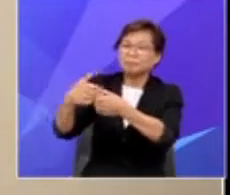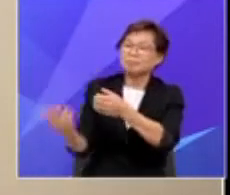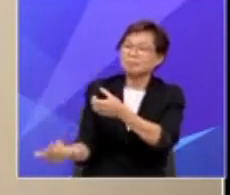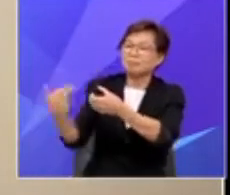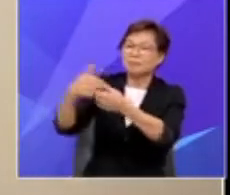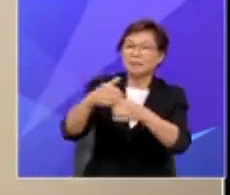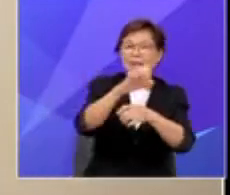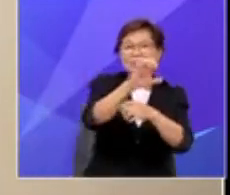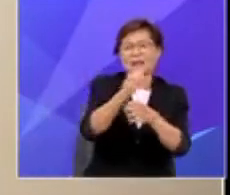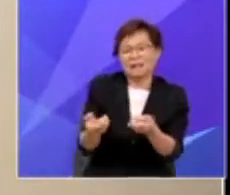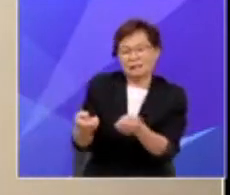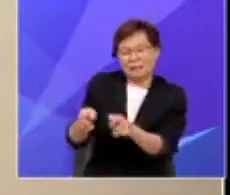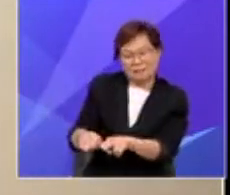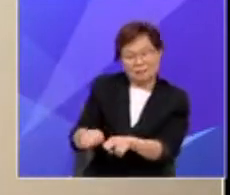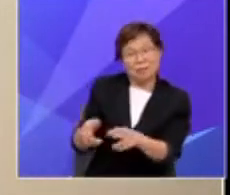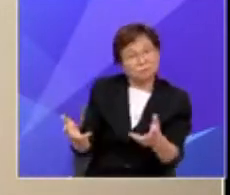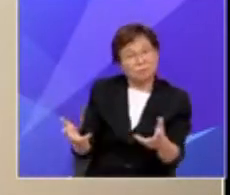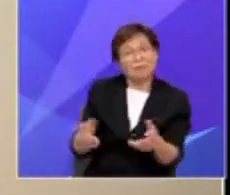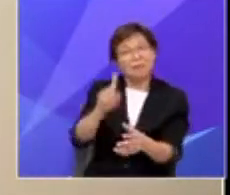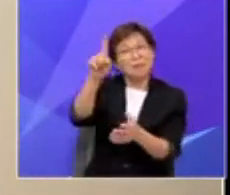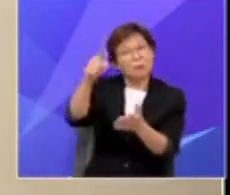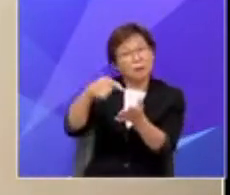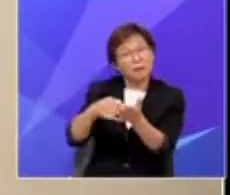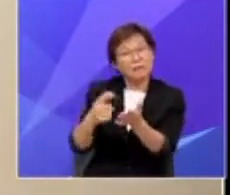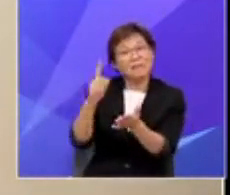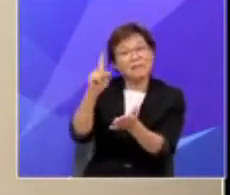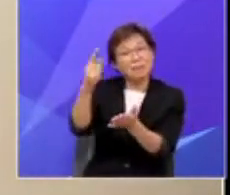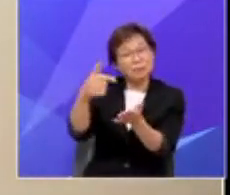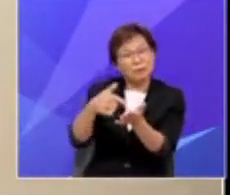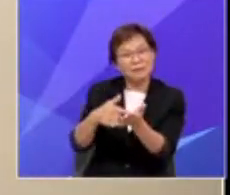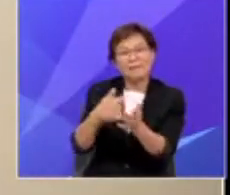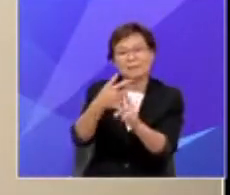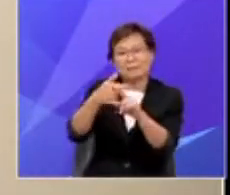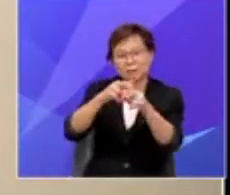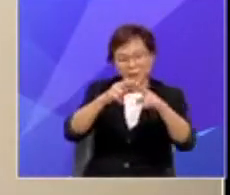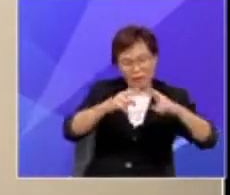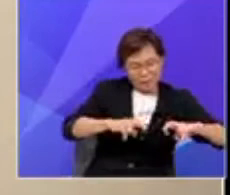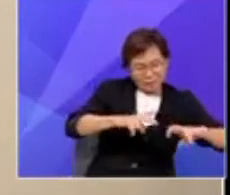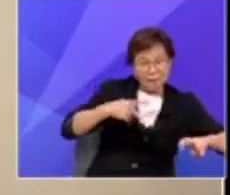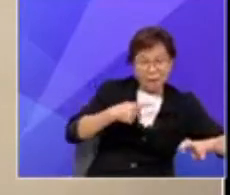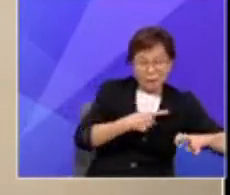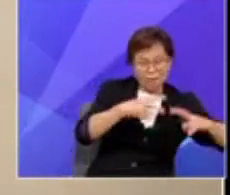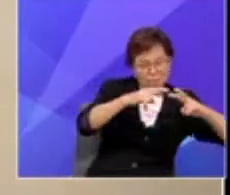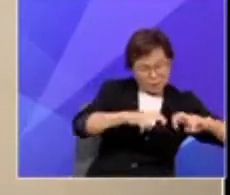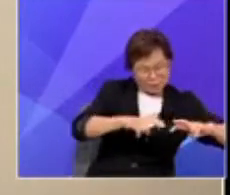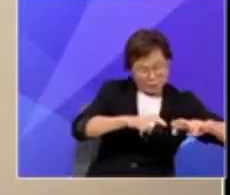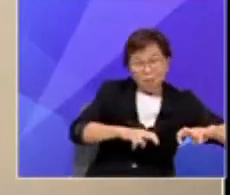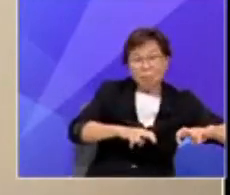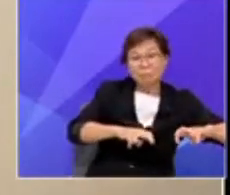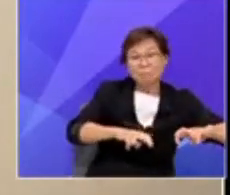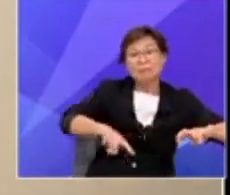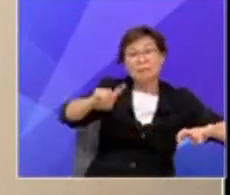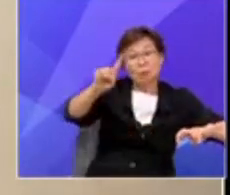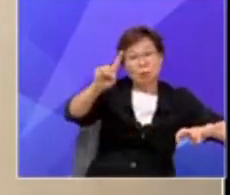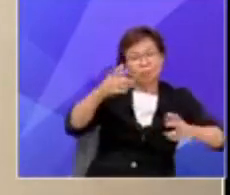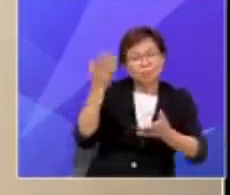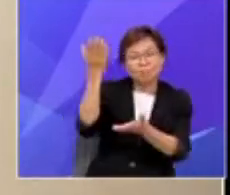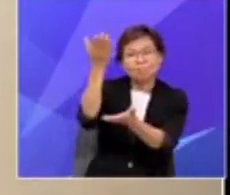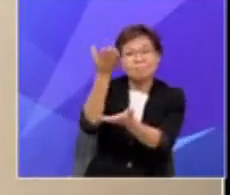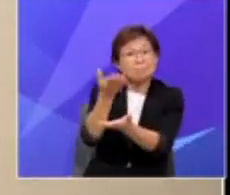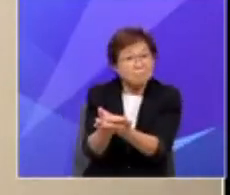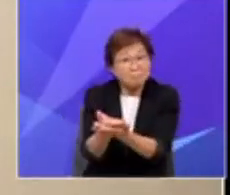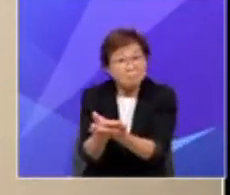air tanda tangan ada satu lagi daripada kajian kami atau satu cadangan